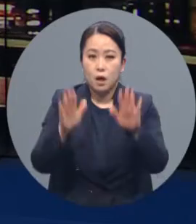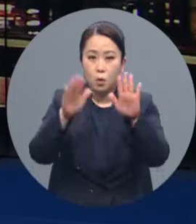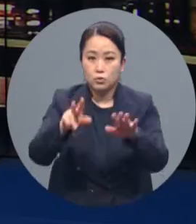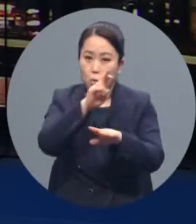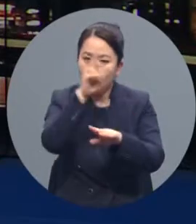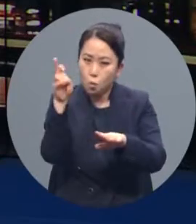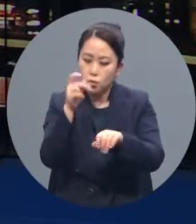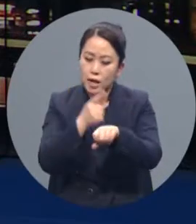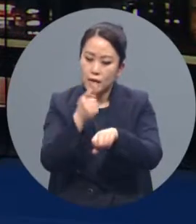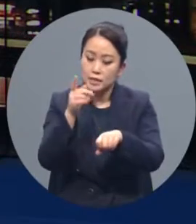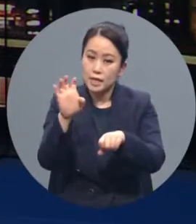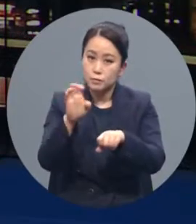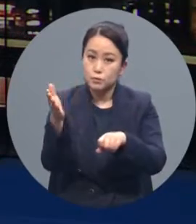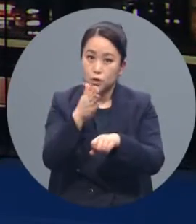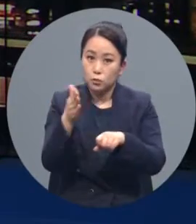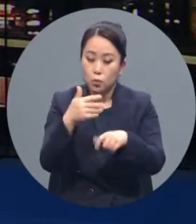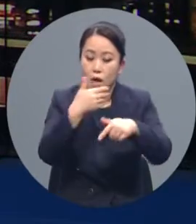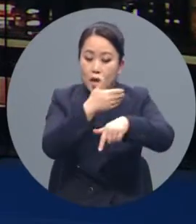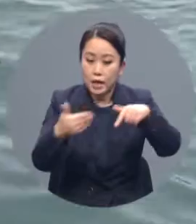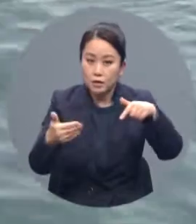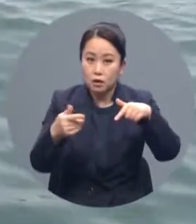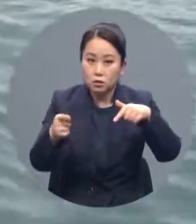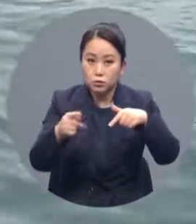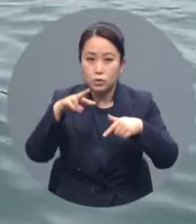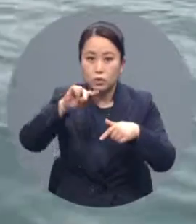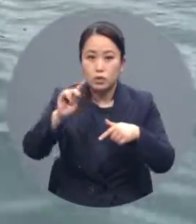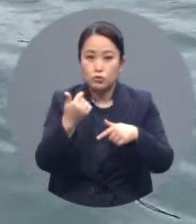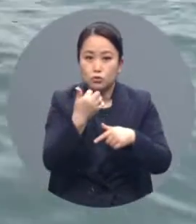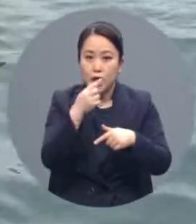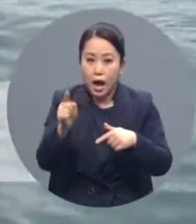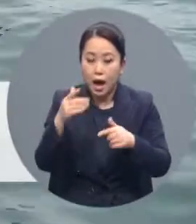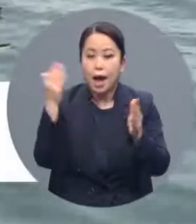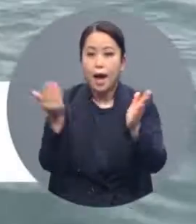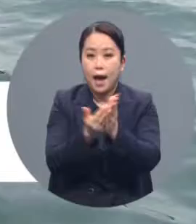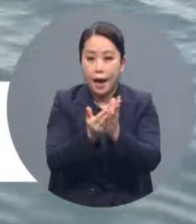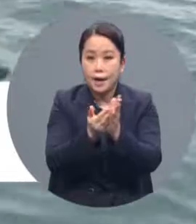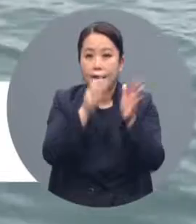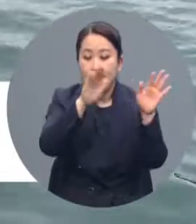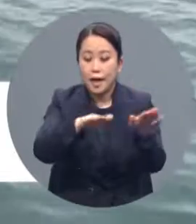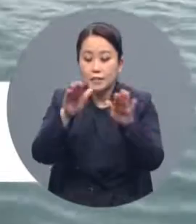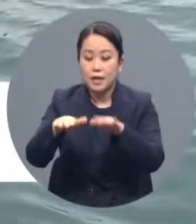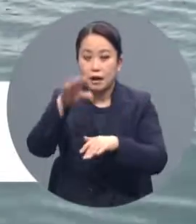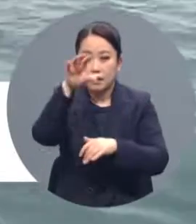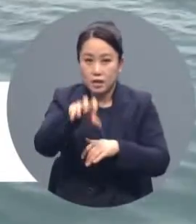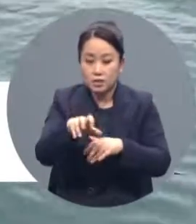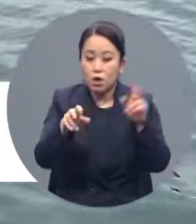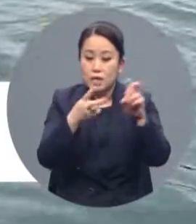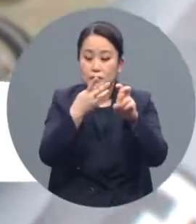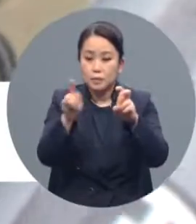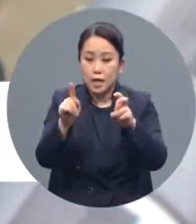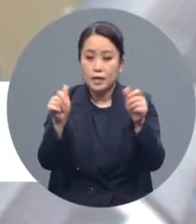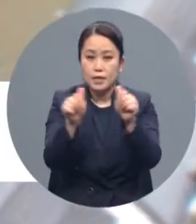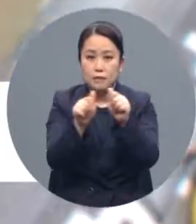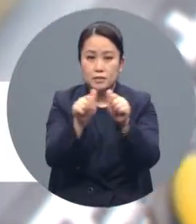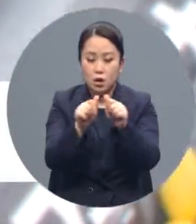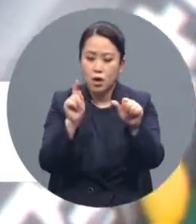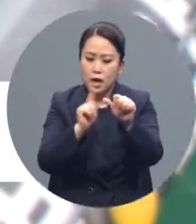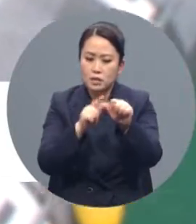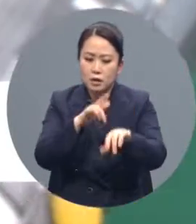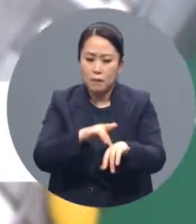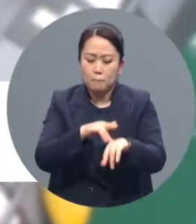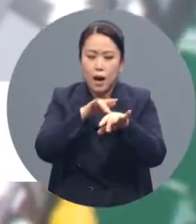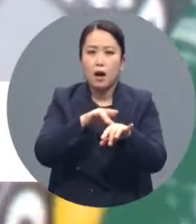오늘 오후 1시 40분쯤 강서구 순화항 인근 해상에서 20대 남성 A씨가 실종됐다는